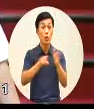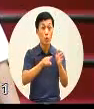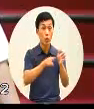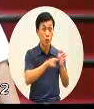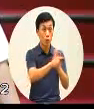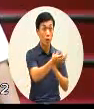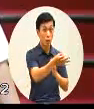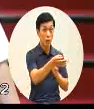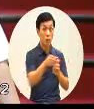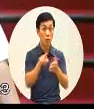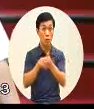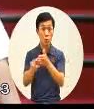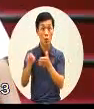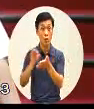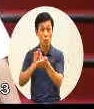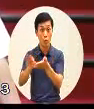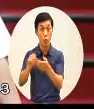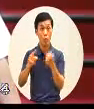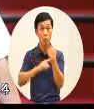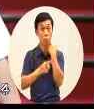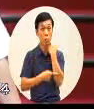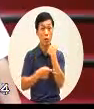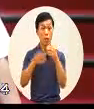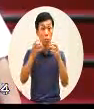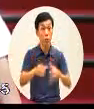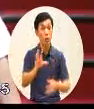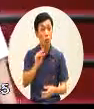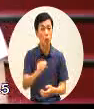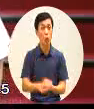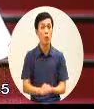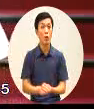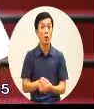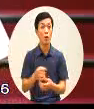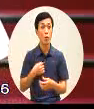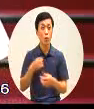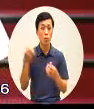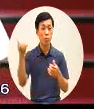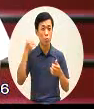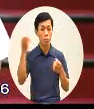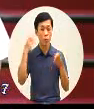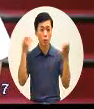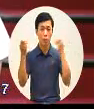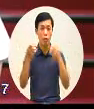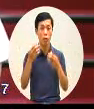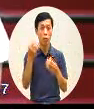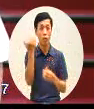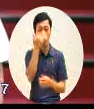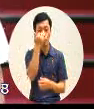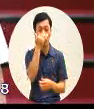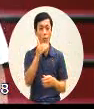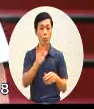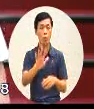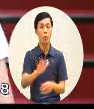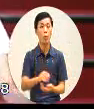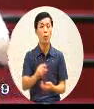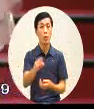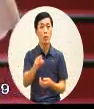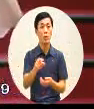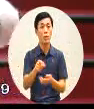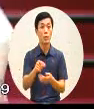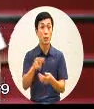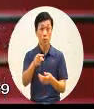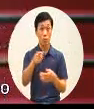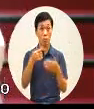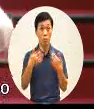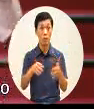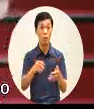给他督导叫他成立啦你越讲越弯弯路天路糊涂呀啦 专款专用的办法、啊、那个一定是要